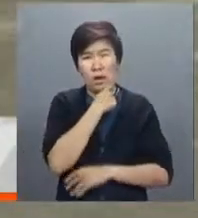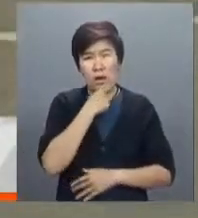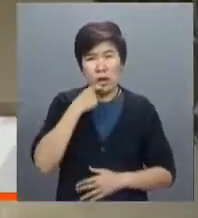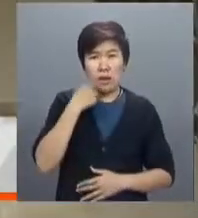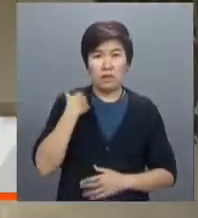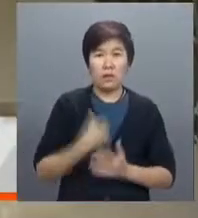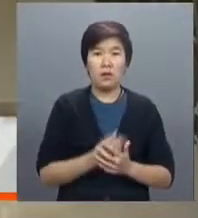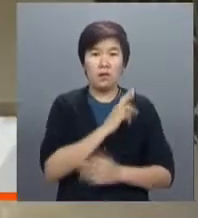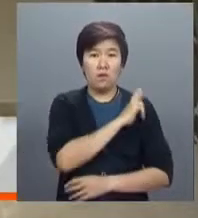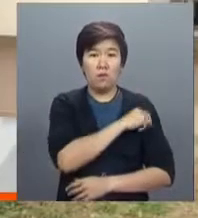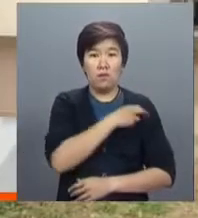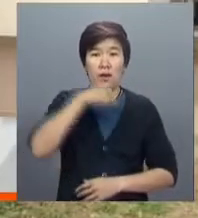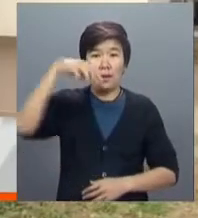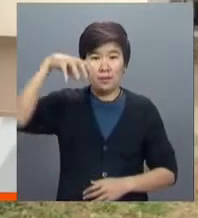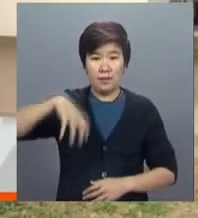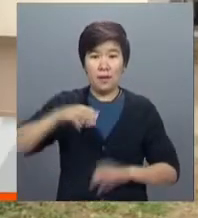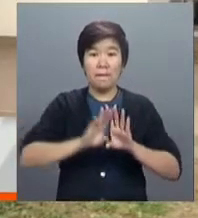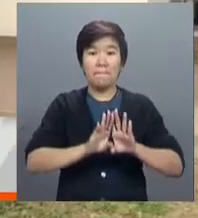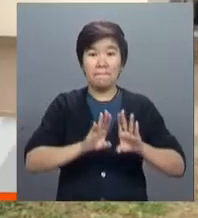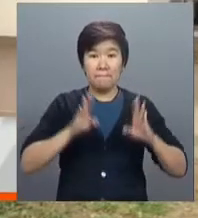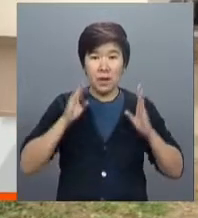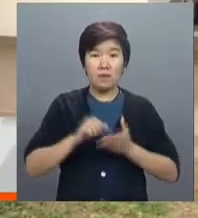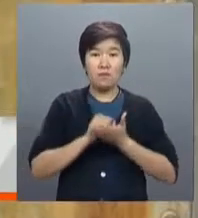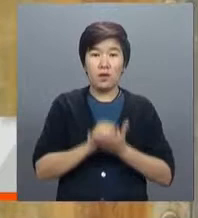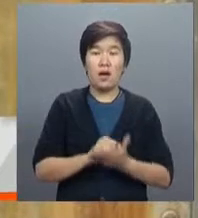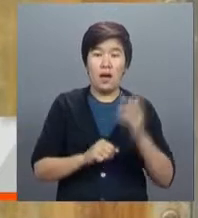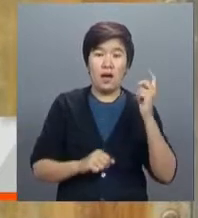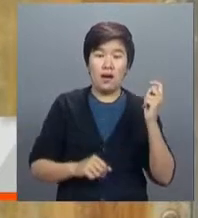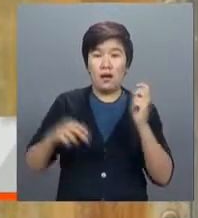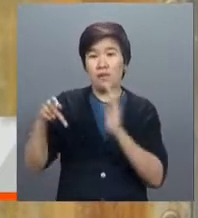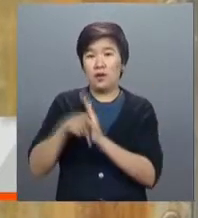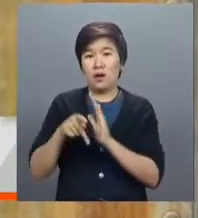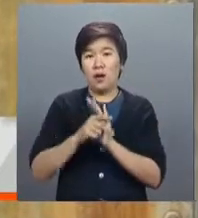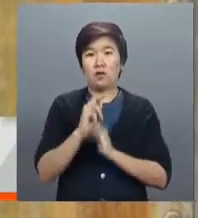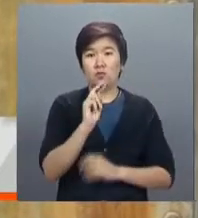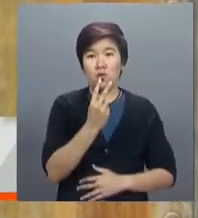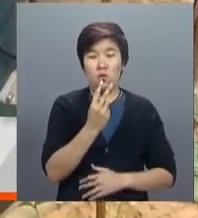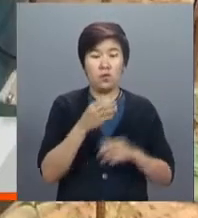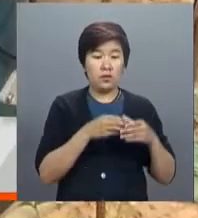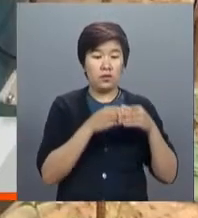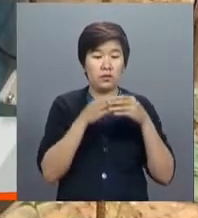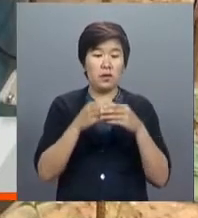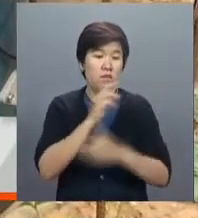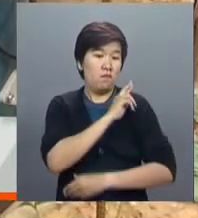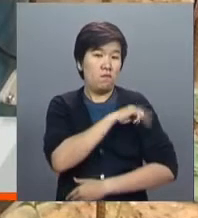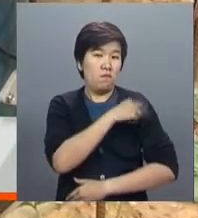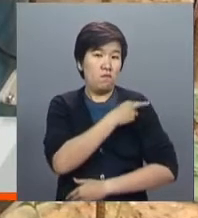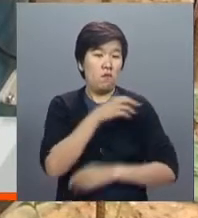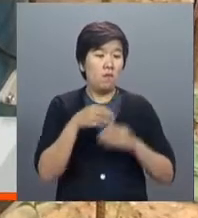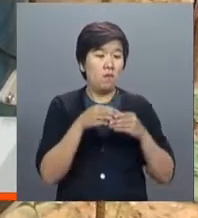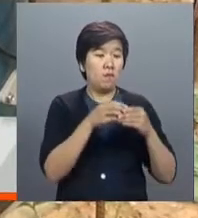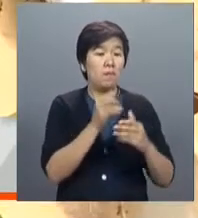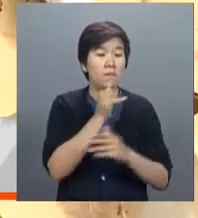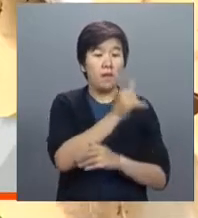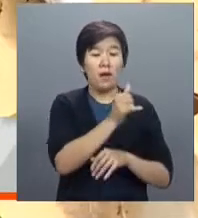ยาบาลแห่งนี้เปิดให้บริการเฉพาะวันอังคารและวันพฤหัสบดีโดยทีมแพทย์และพยาบาลที่ออกหน่วยบริการเคลื่อนที่จะนำอุป